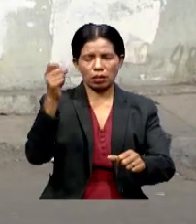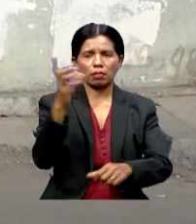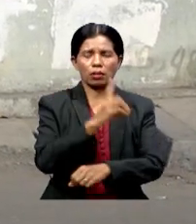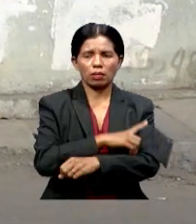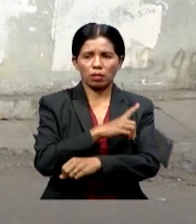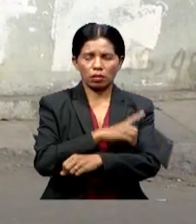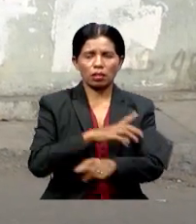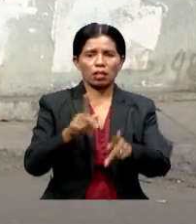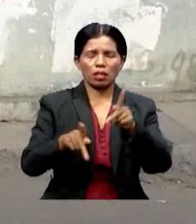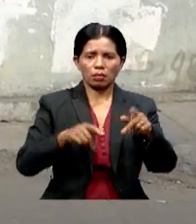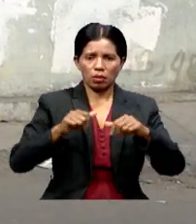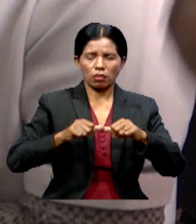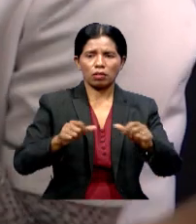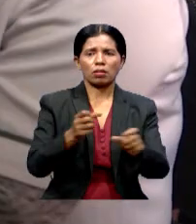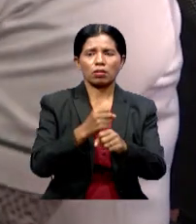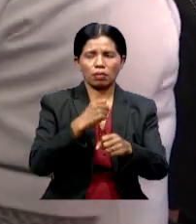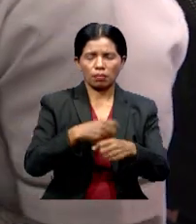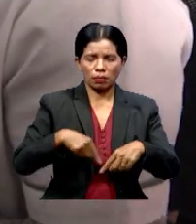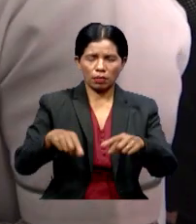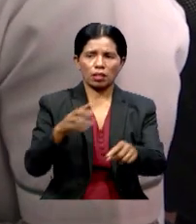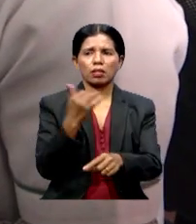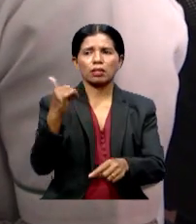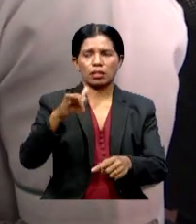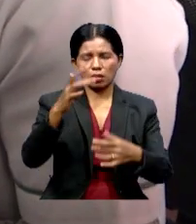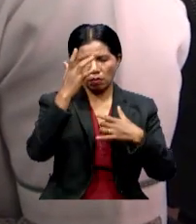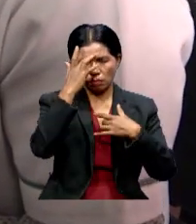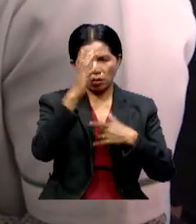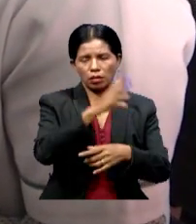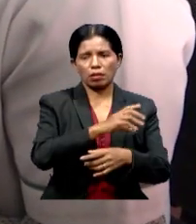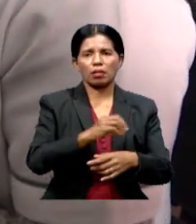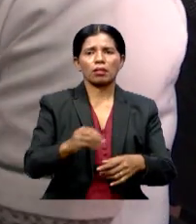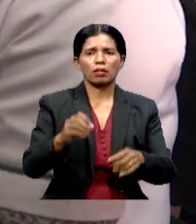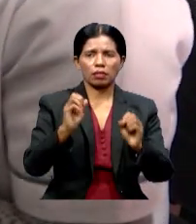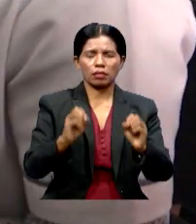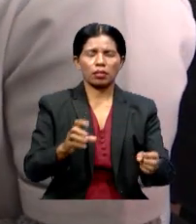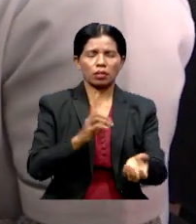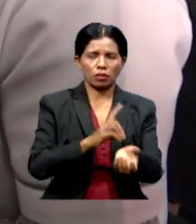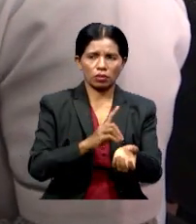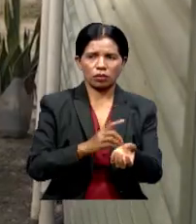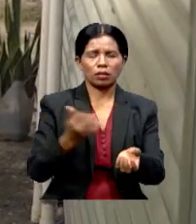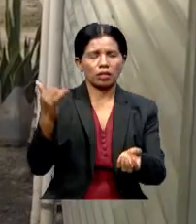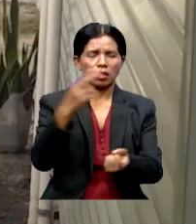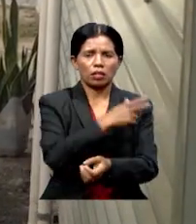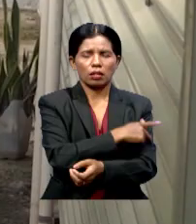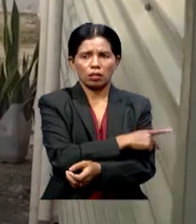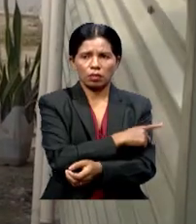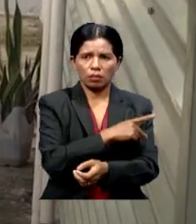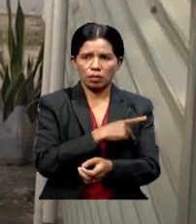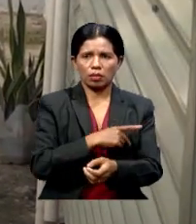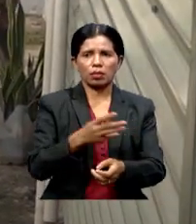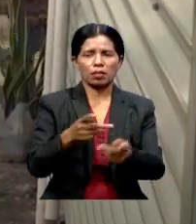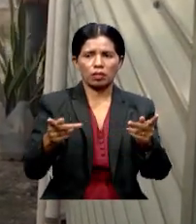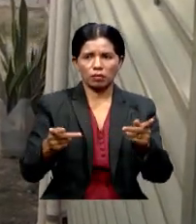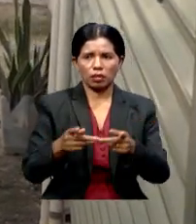loron-loron komunidade continua halo konsulta basiranya moras no obrigado pessoal saudi ia klinika sentro no